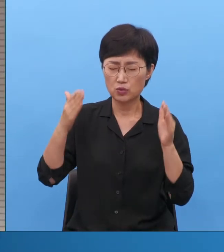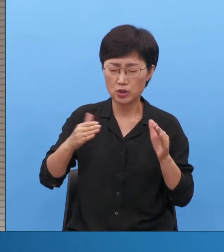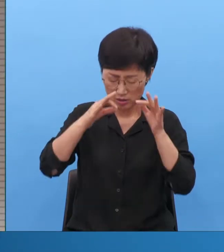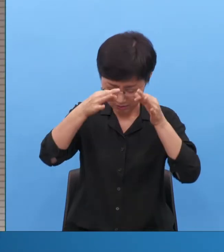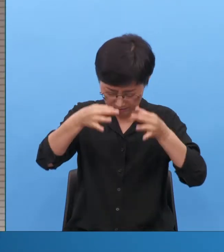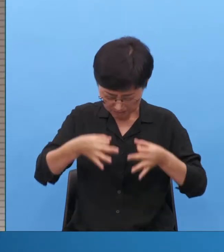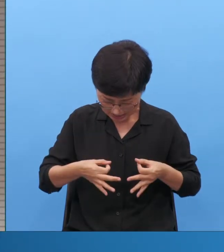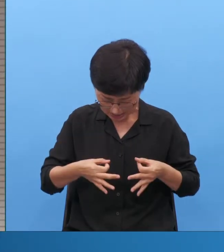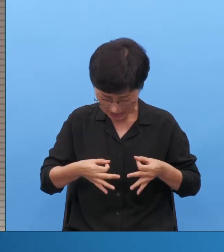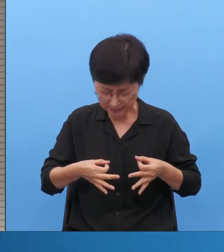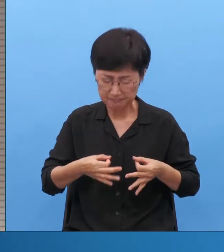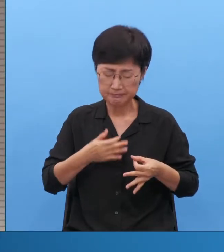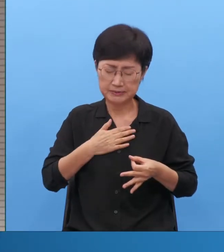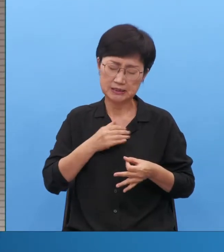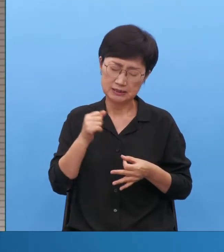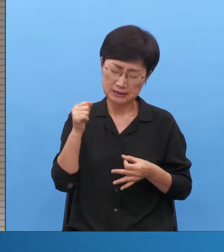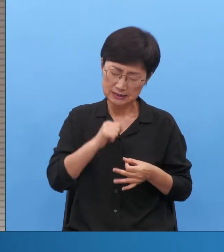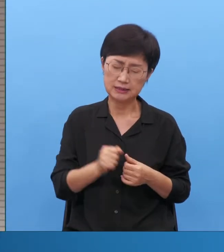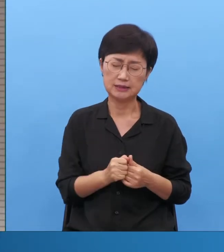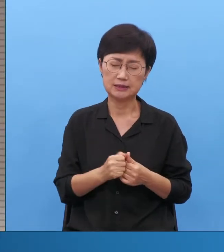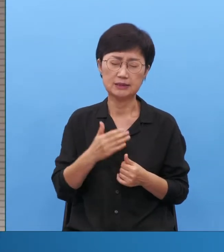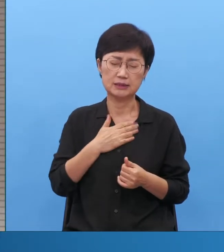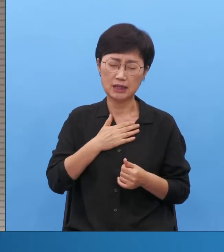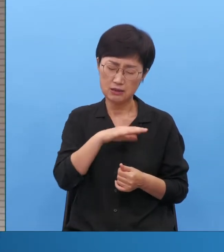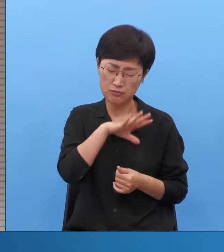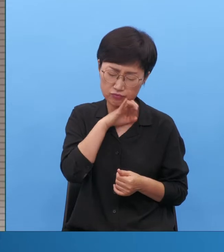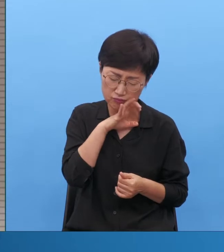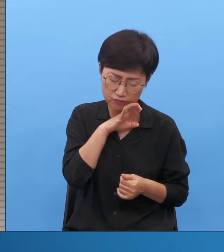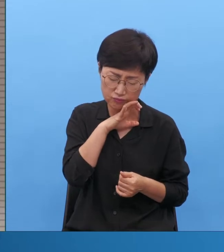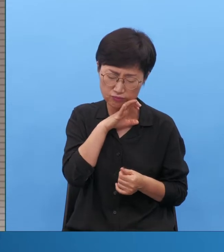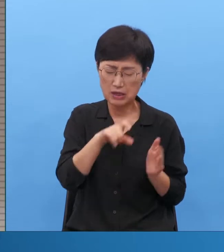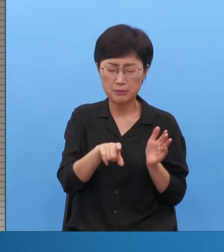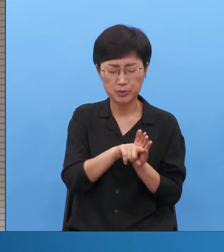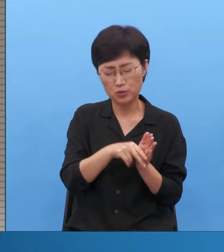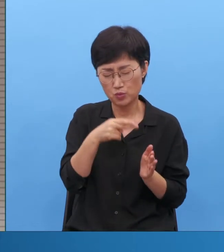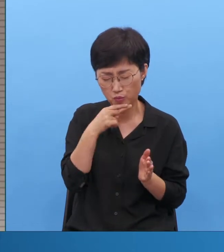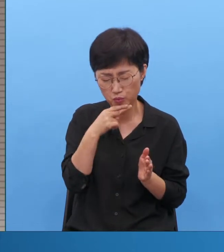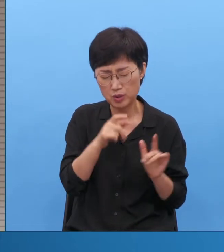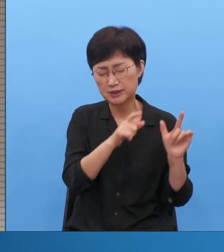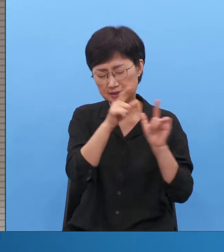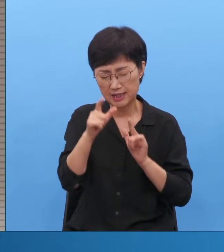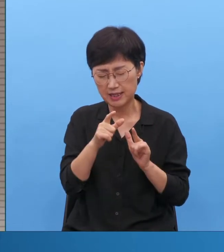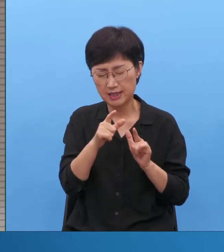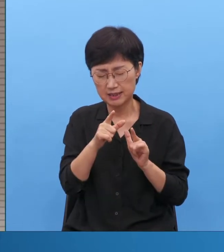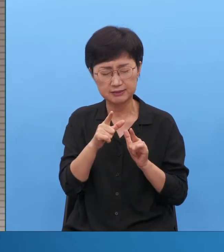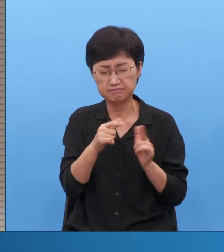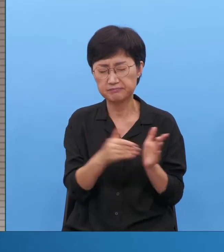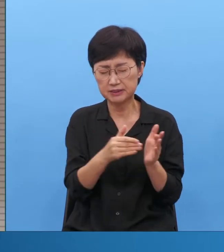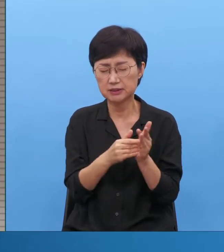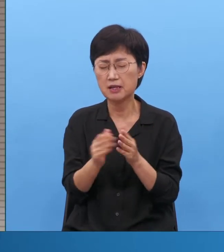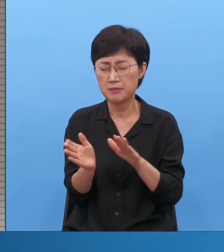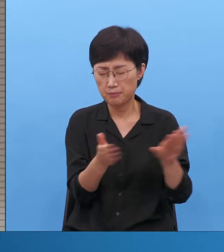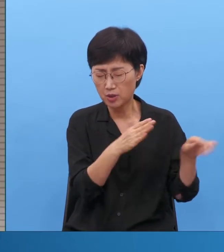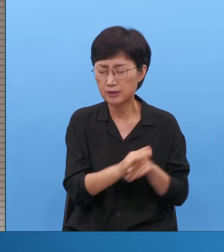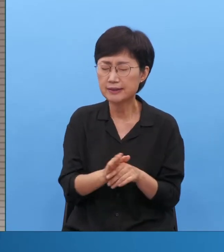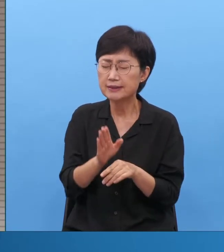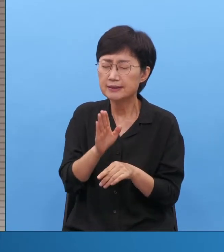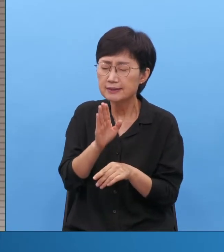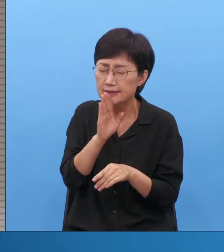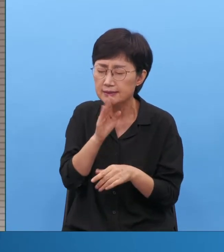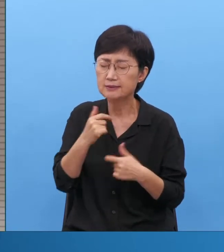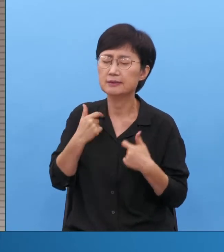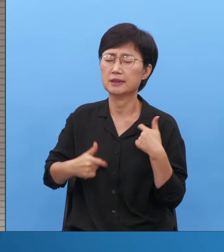되돌아보며 불평과 불만과 불신앙이 아닌 진정한 기쁨과 감사가 회복되게